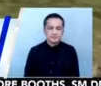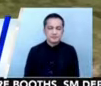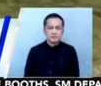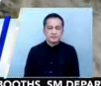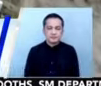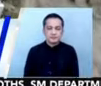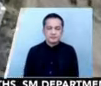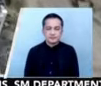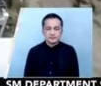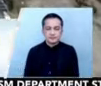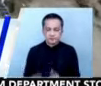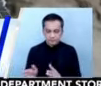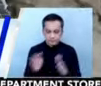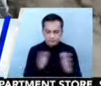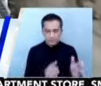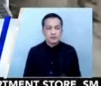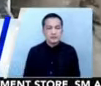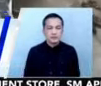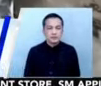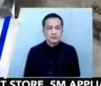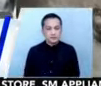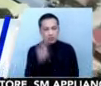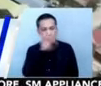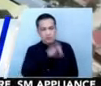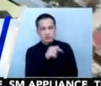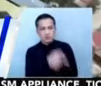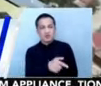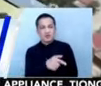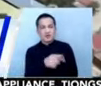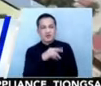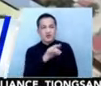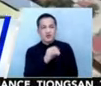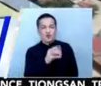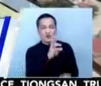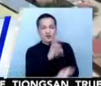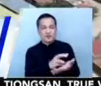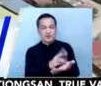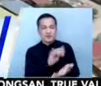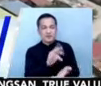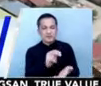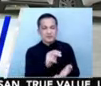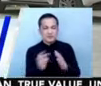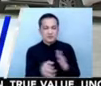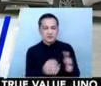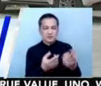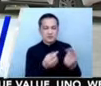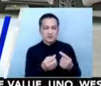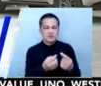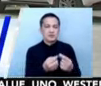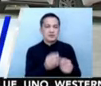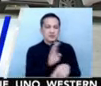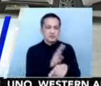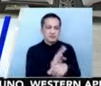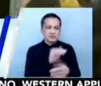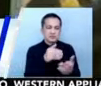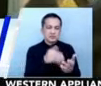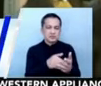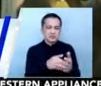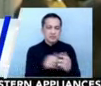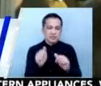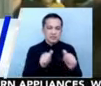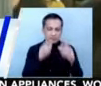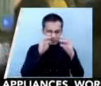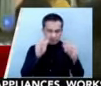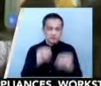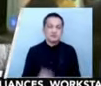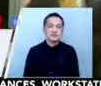Samantala, ang nakatiwangwang ngayon na Pogo Hub ng Bamban, plano raw gawing commercial center ng acting mayor ng bayan. Para po